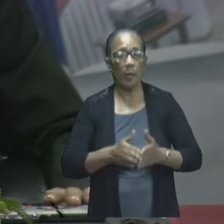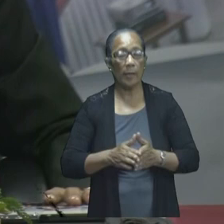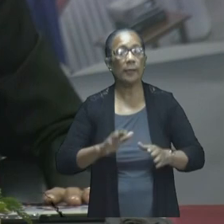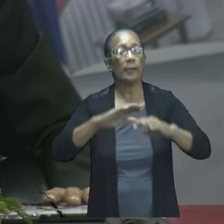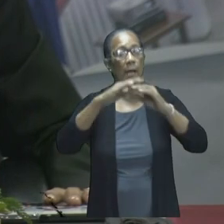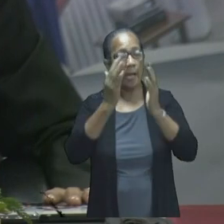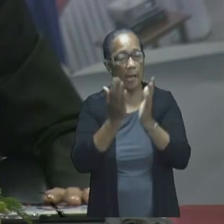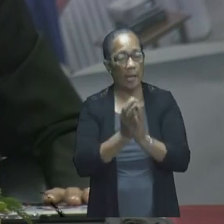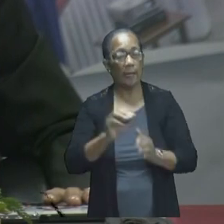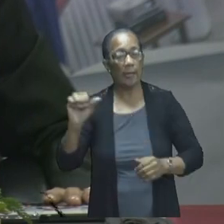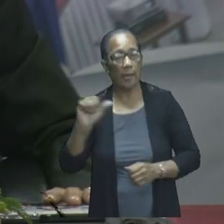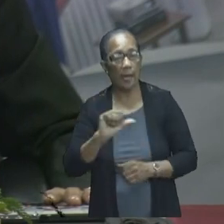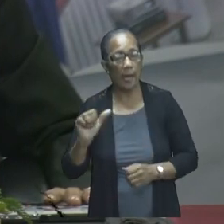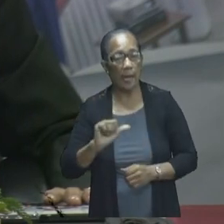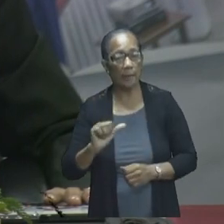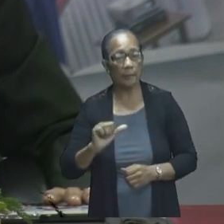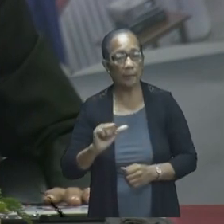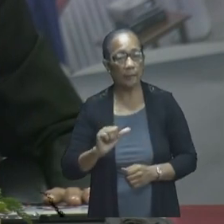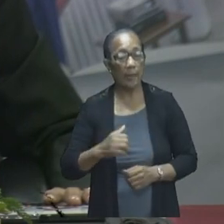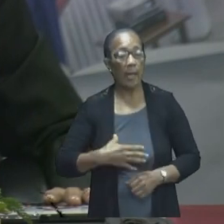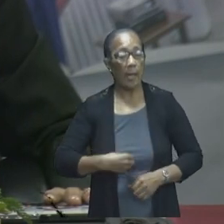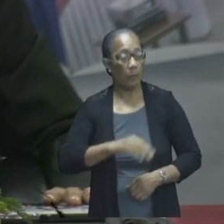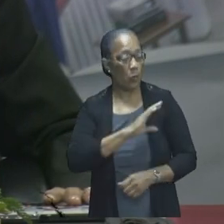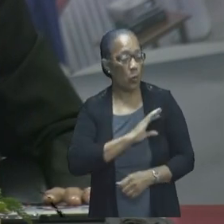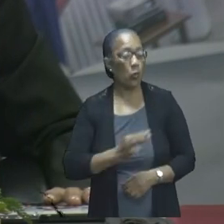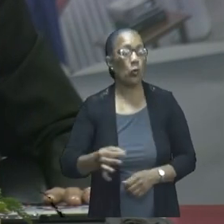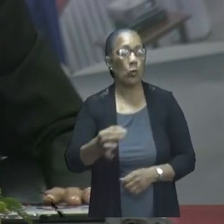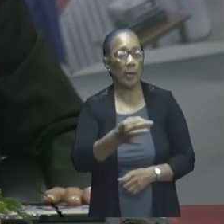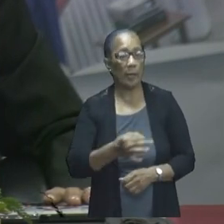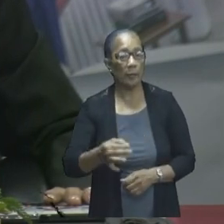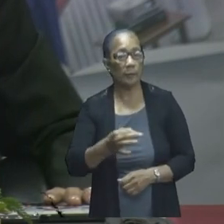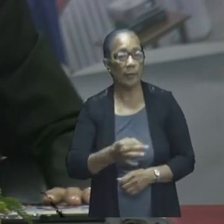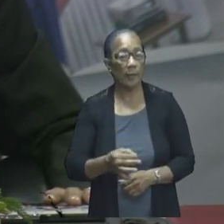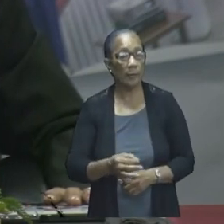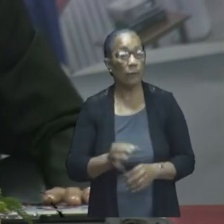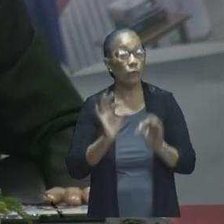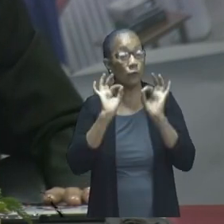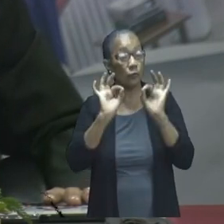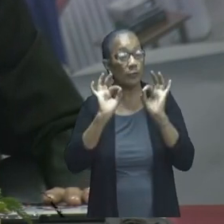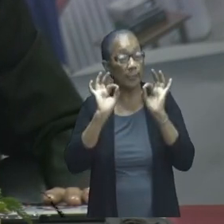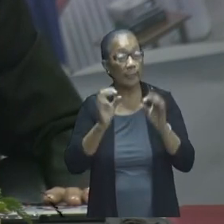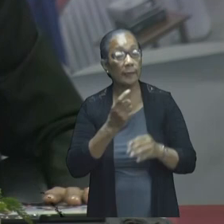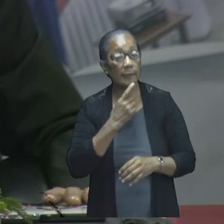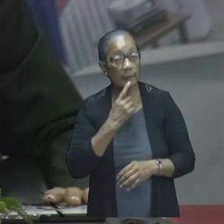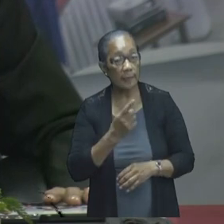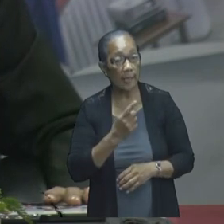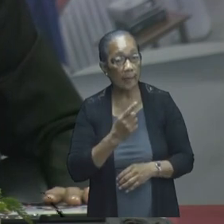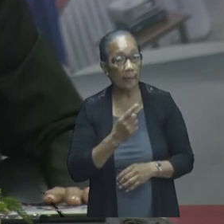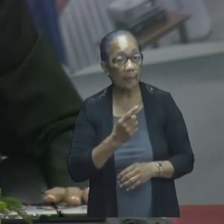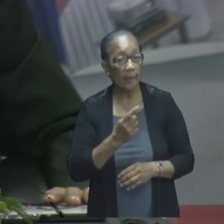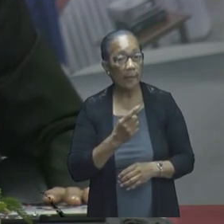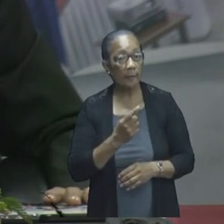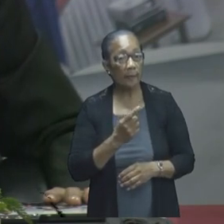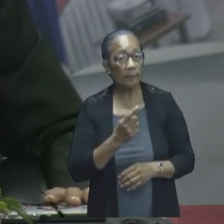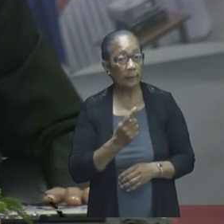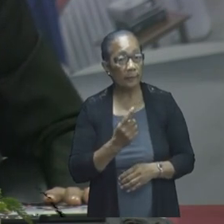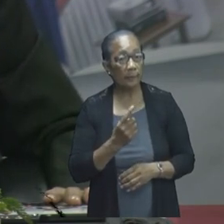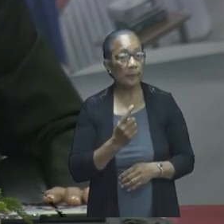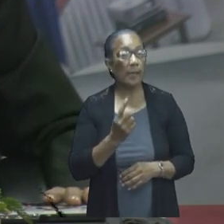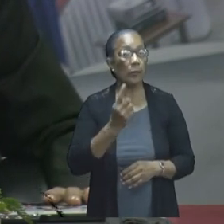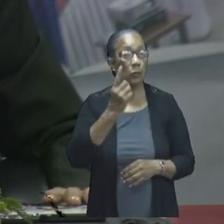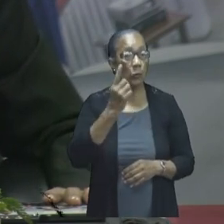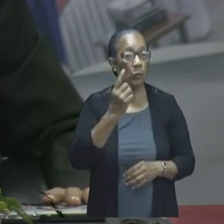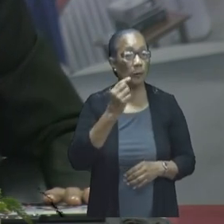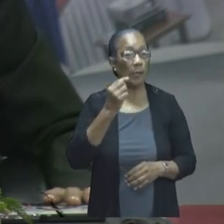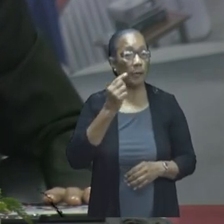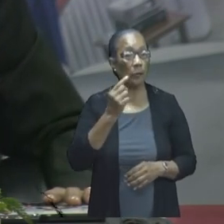ook lokaliteiten en de platte zool hier voorzichtig uitdruk hem ten noorden van suriname rivier als ik zo vrij mag